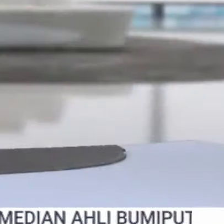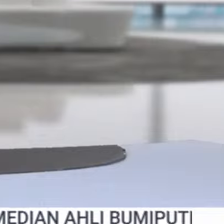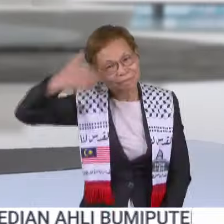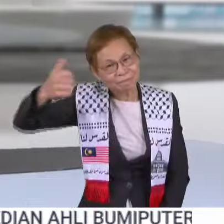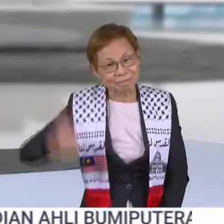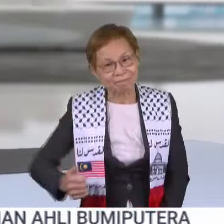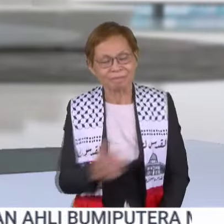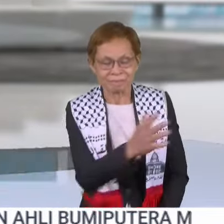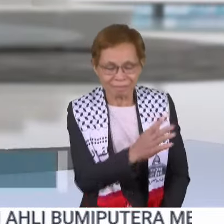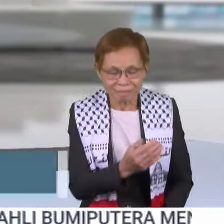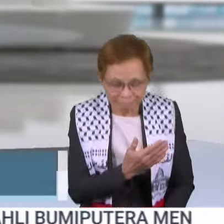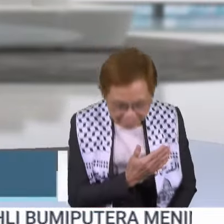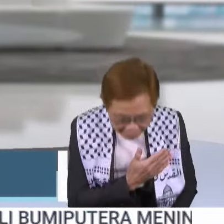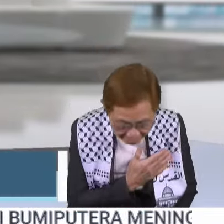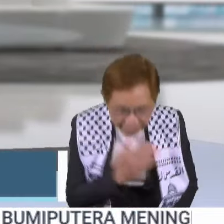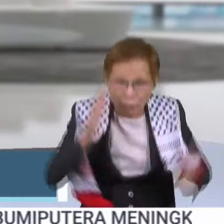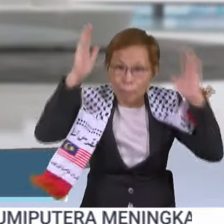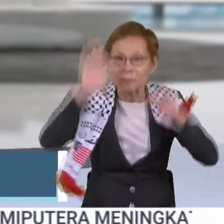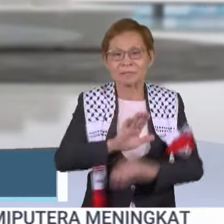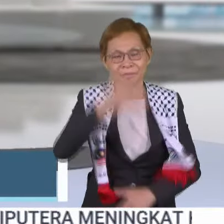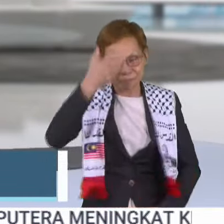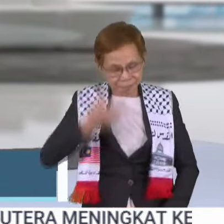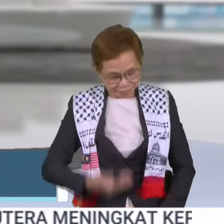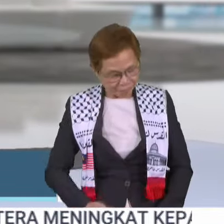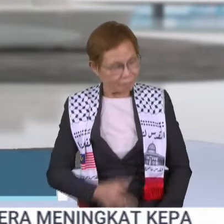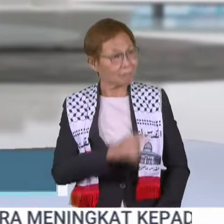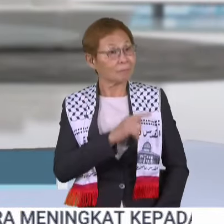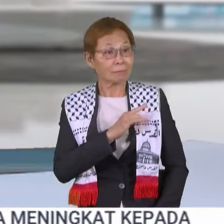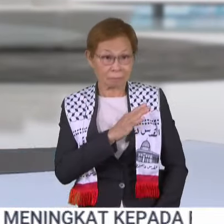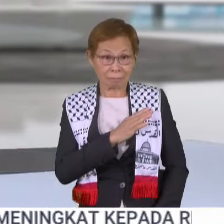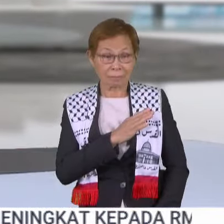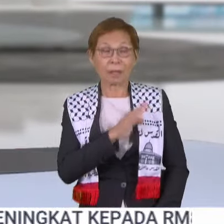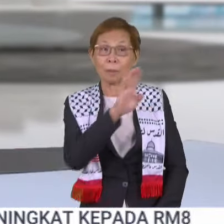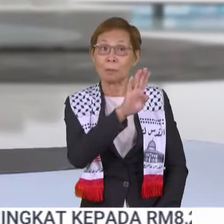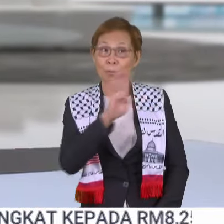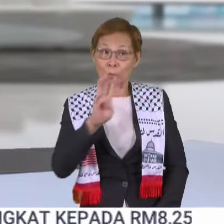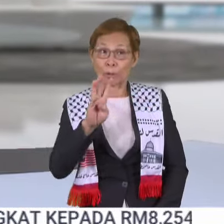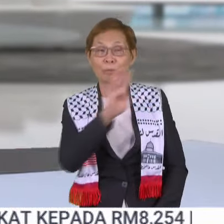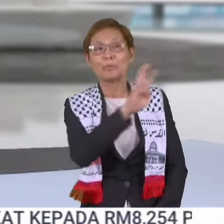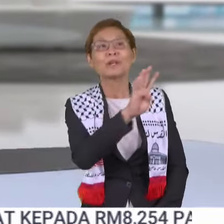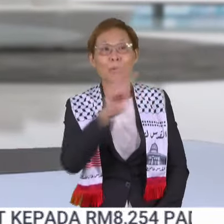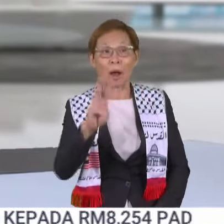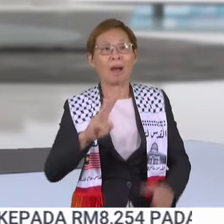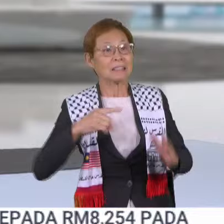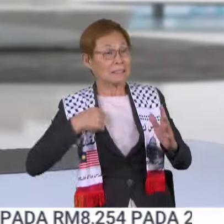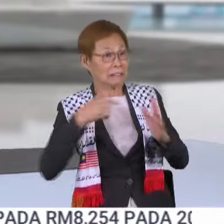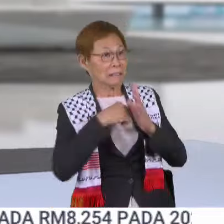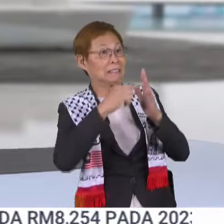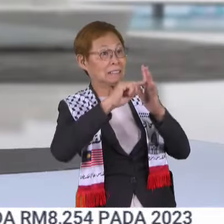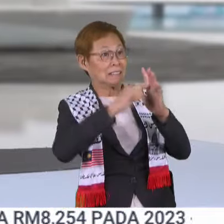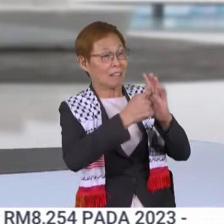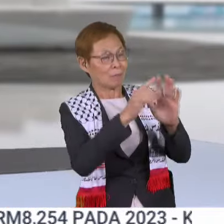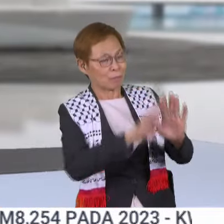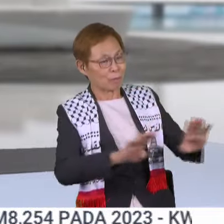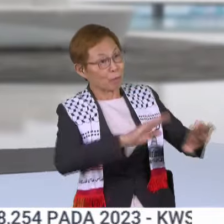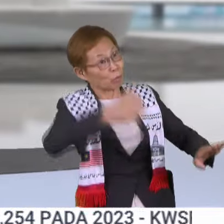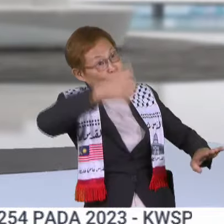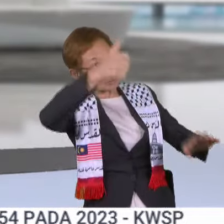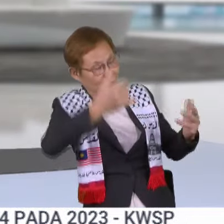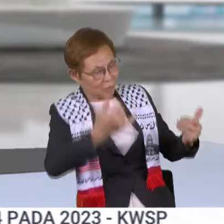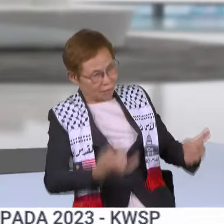Assalamualaikum dan salam Malaysia Madani saya Miza yni Mohamad berita wilayah kita mulakan dengan rangkuman berita-berita Utama